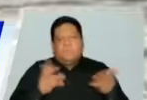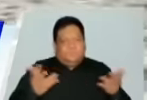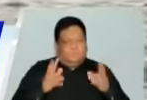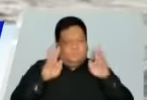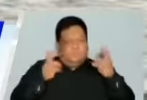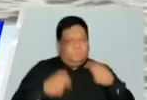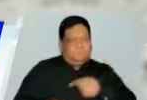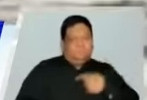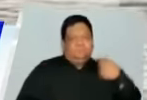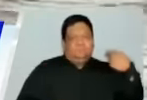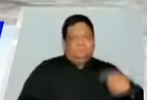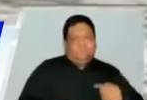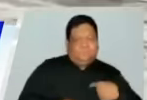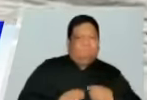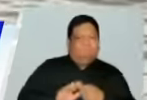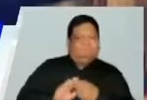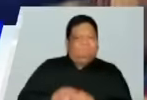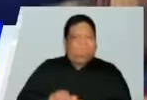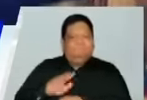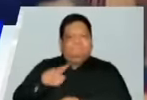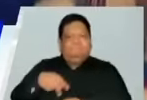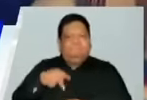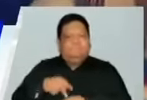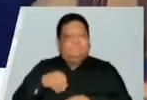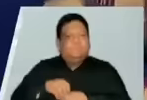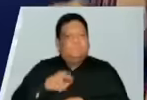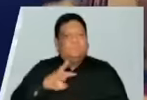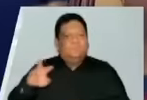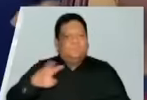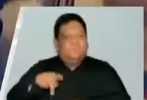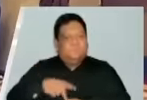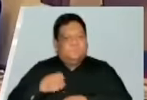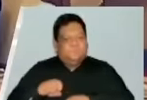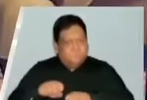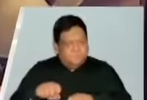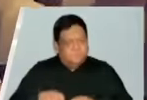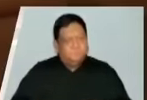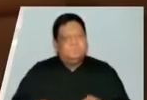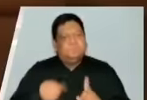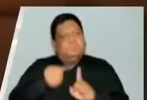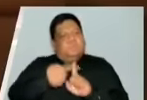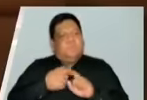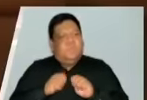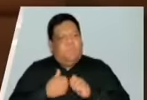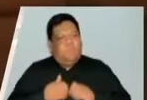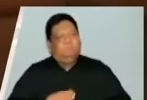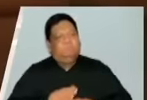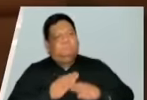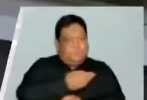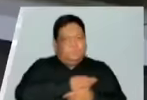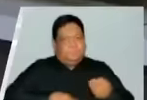West Philippine Sea at pagpapalakas ng depensa, ekonomiya at kalakaran.